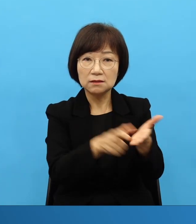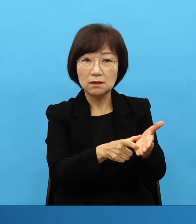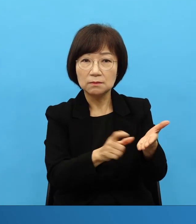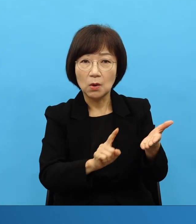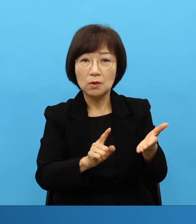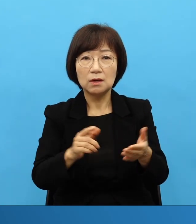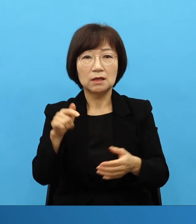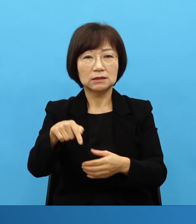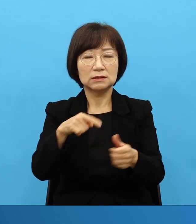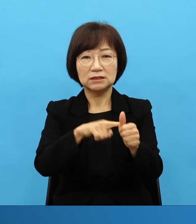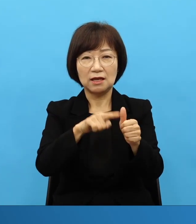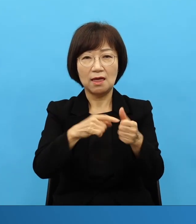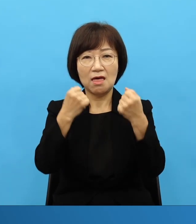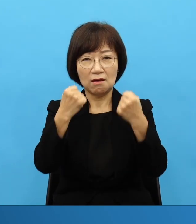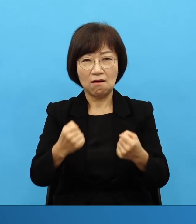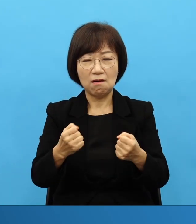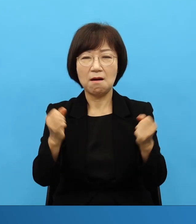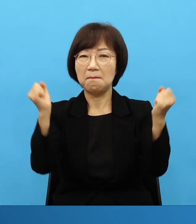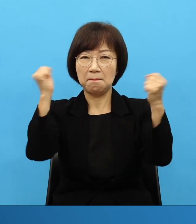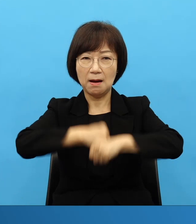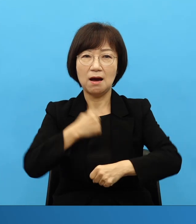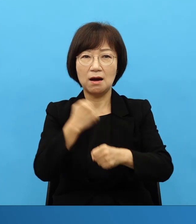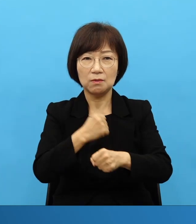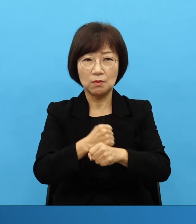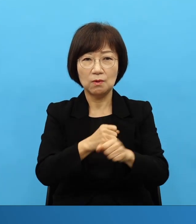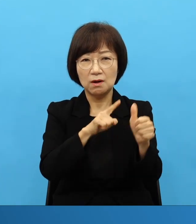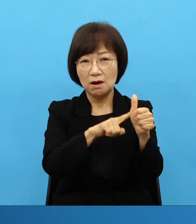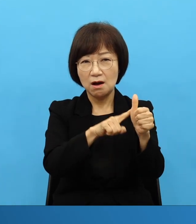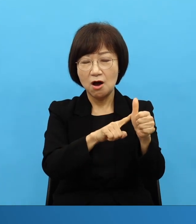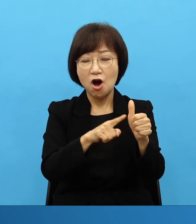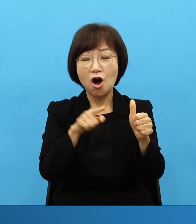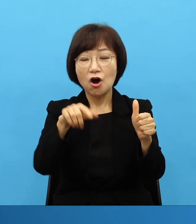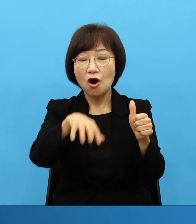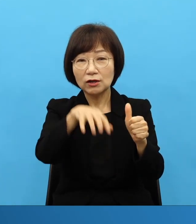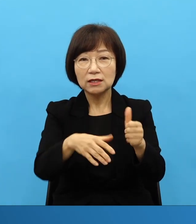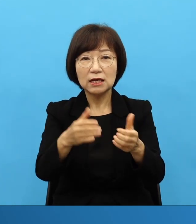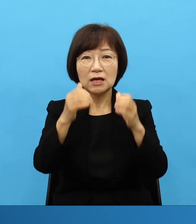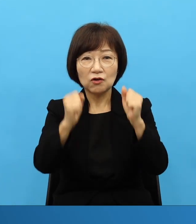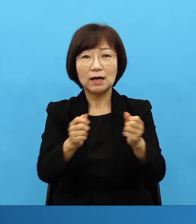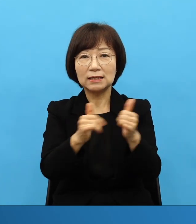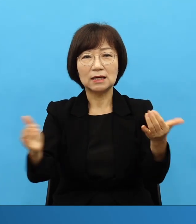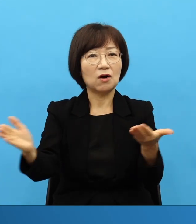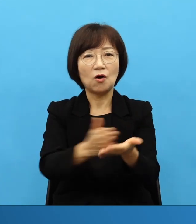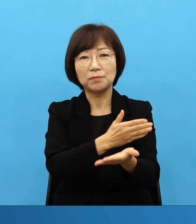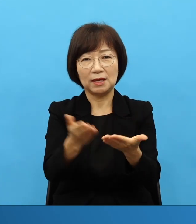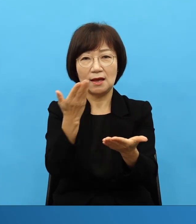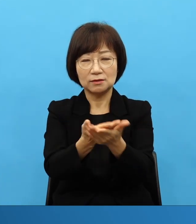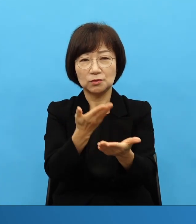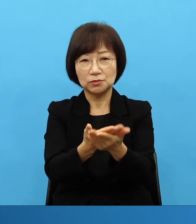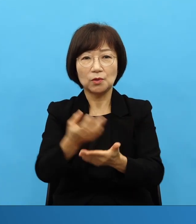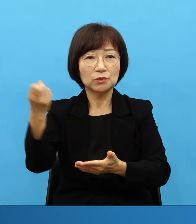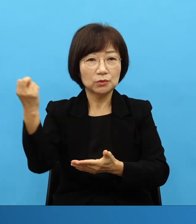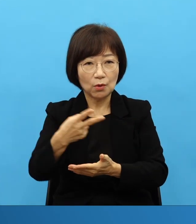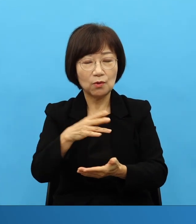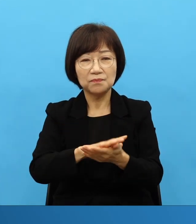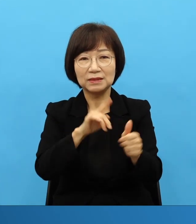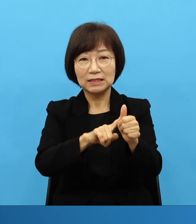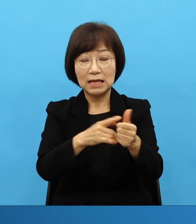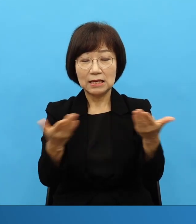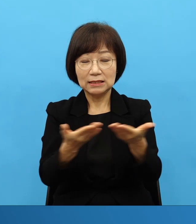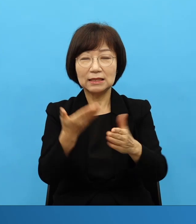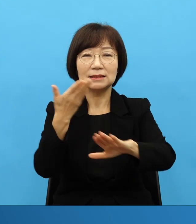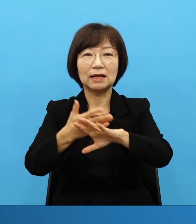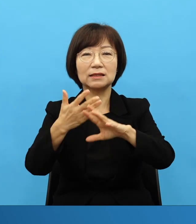기록되었으되 그의 거처를 황폐하게 하시며 거기 가는 자가 없게 하소서 하였고 또 이르시되 그의